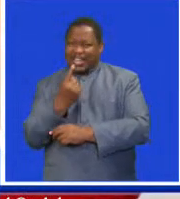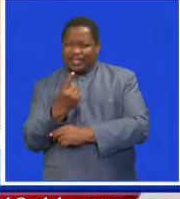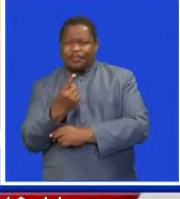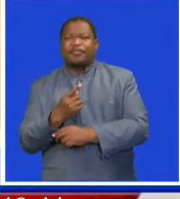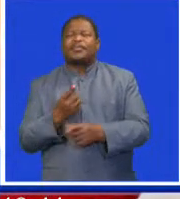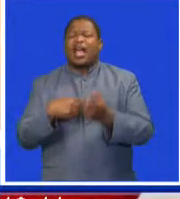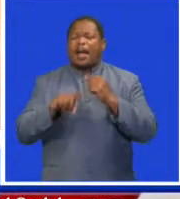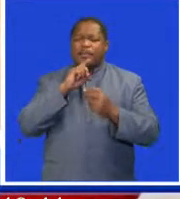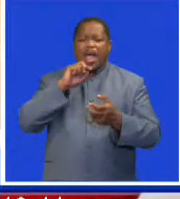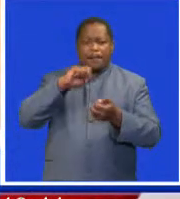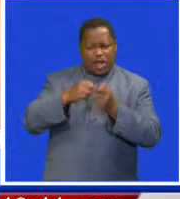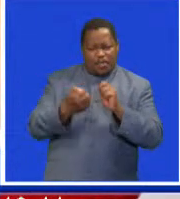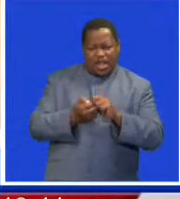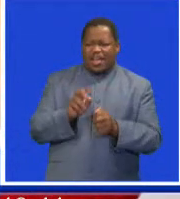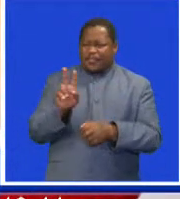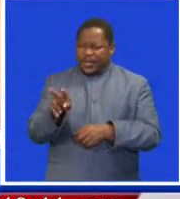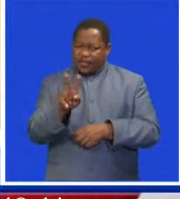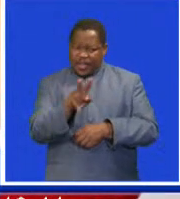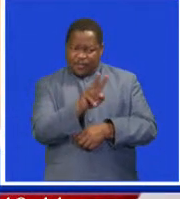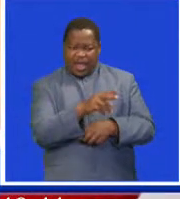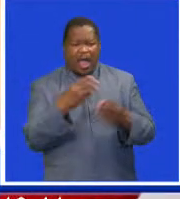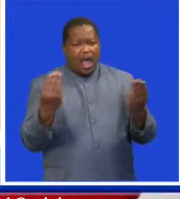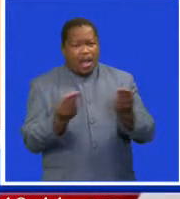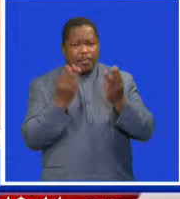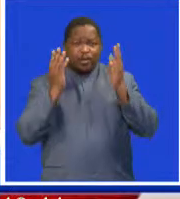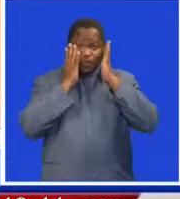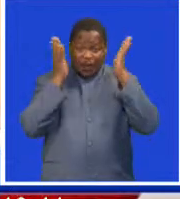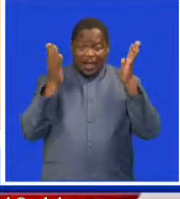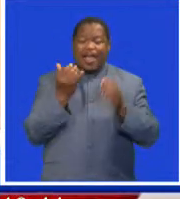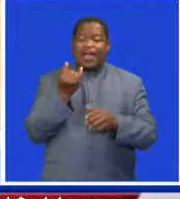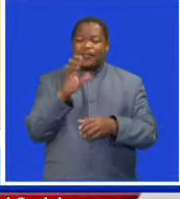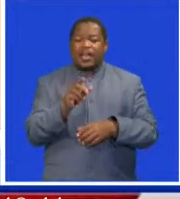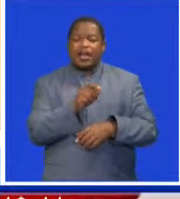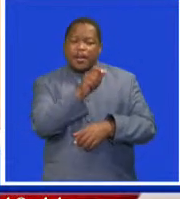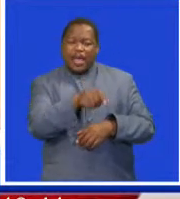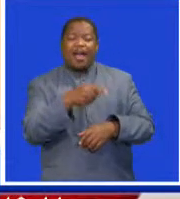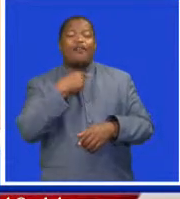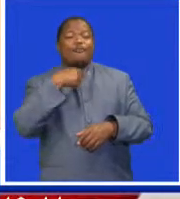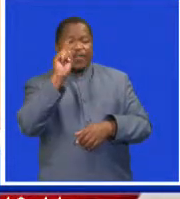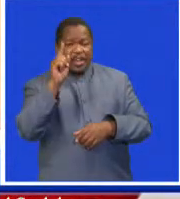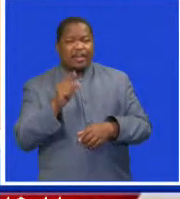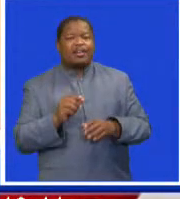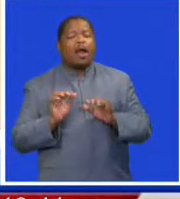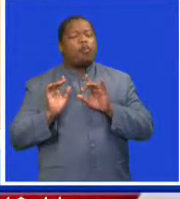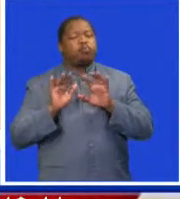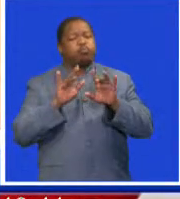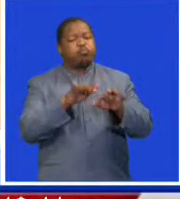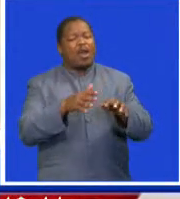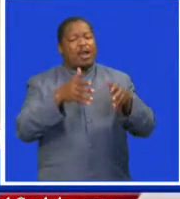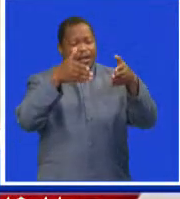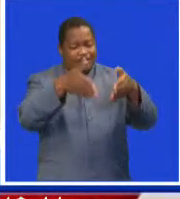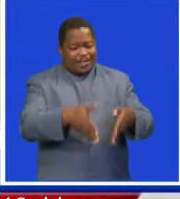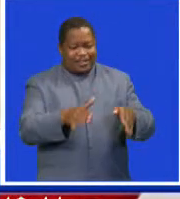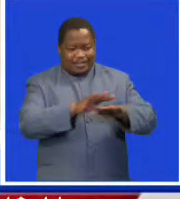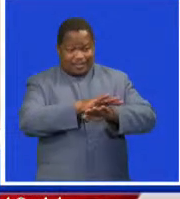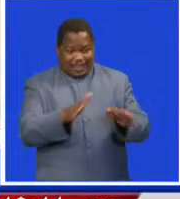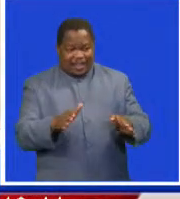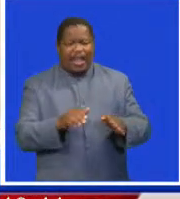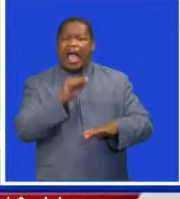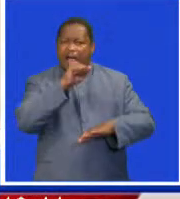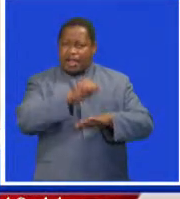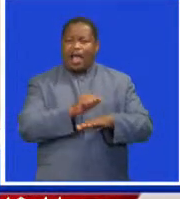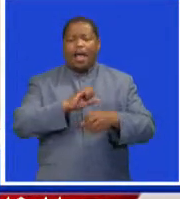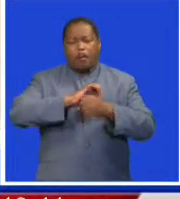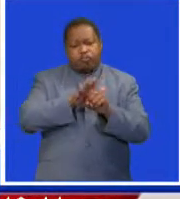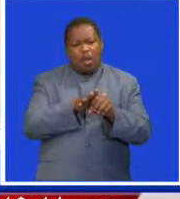emingcwabeni wacela sive semaswadi ukuthi ayilandzele imithetho lebekunguhulumende nebetempilo kude baphephe kunesikhathi samanje